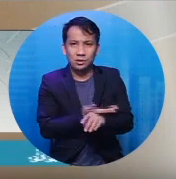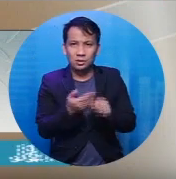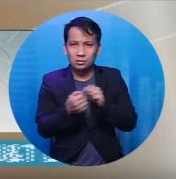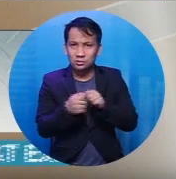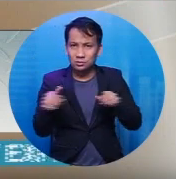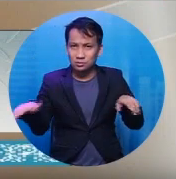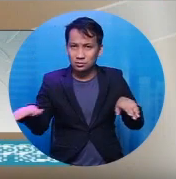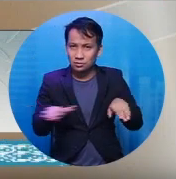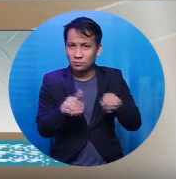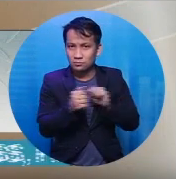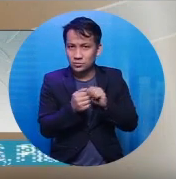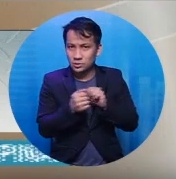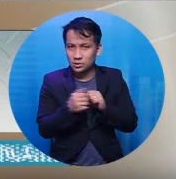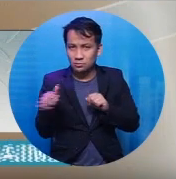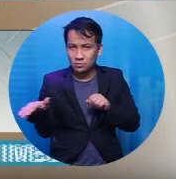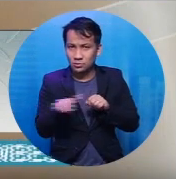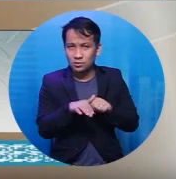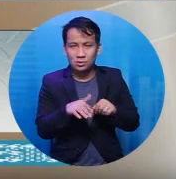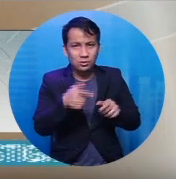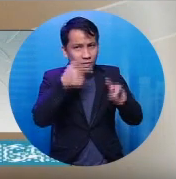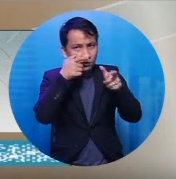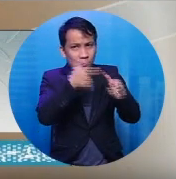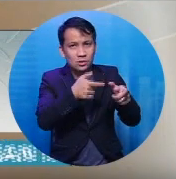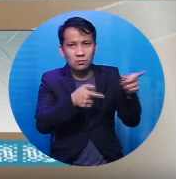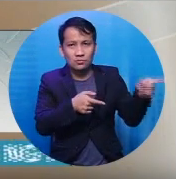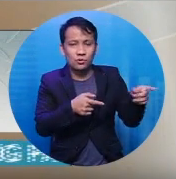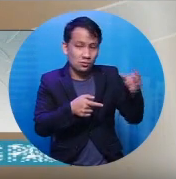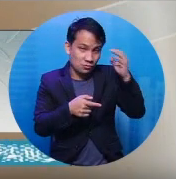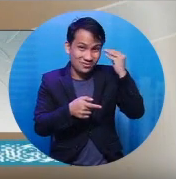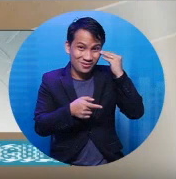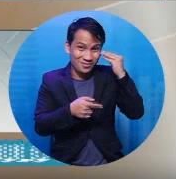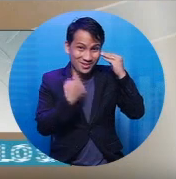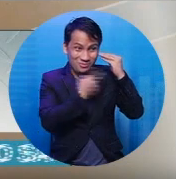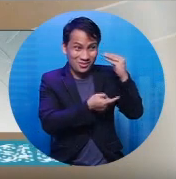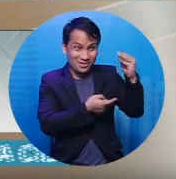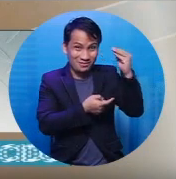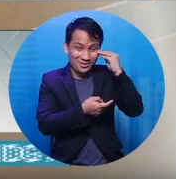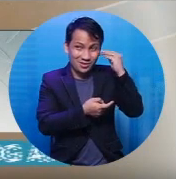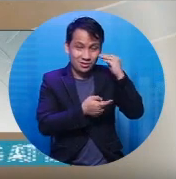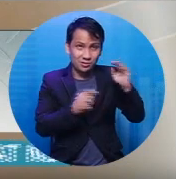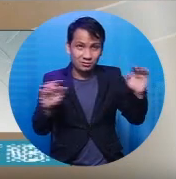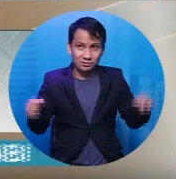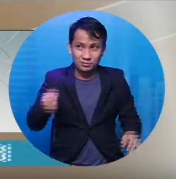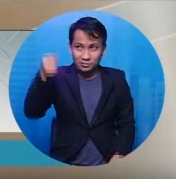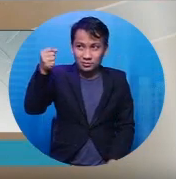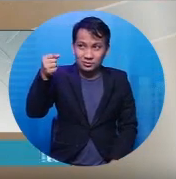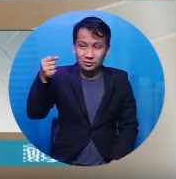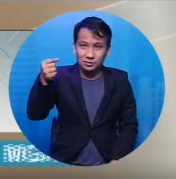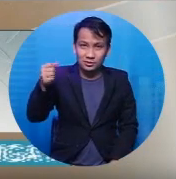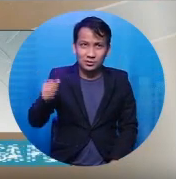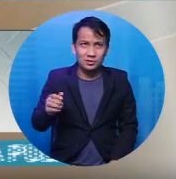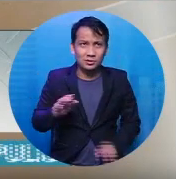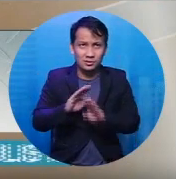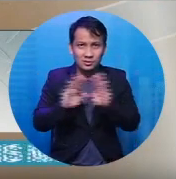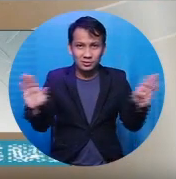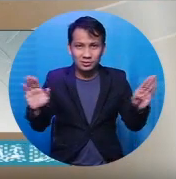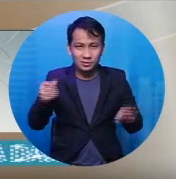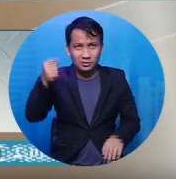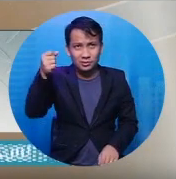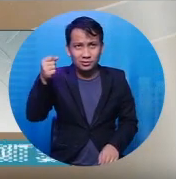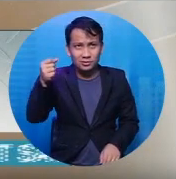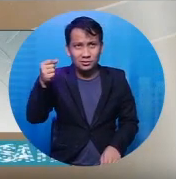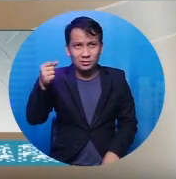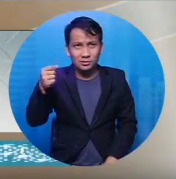sinasakay. Ang panamukha mo? Ako naluloko mo, putang ina mo? Op! Op.